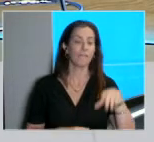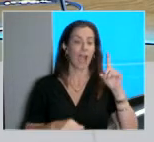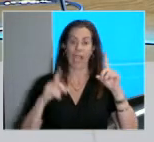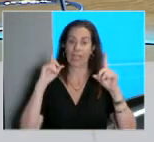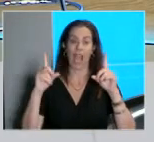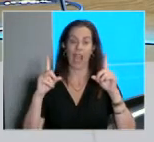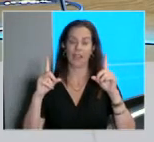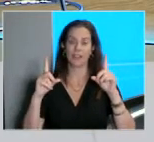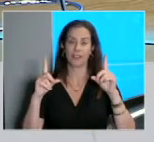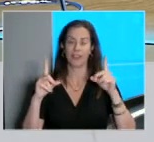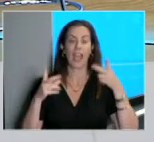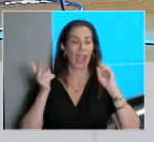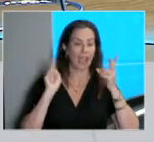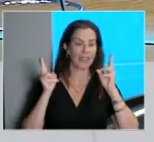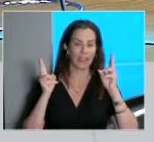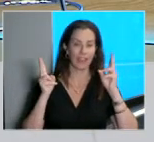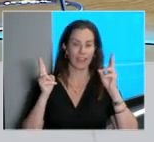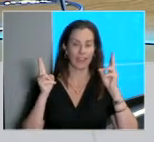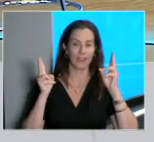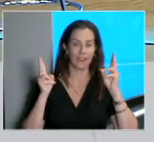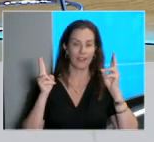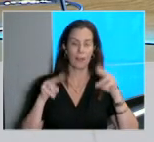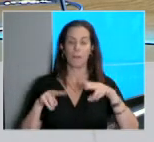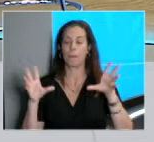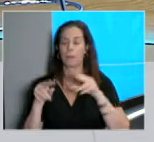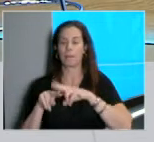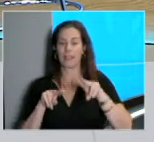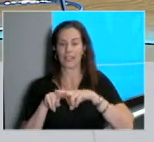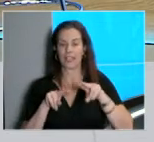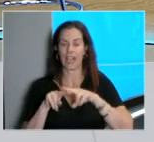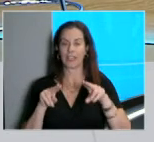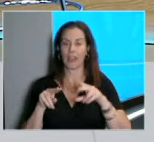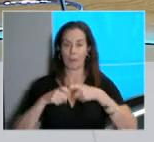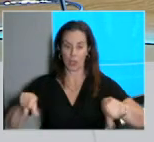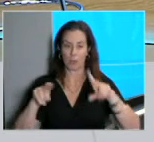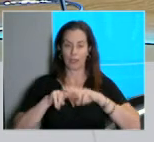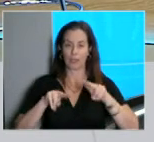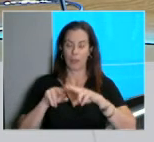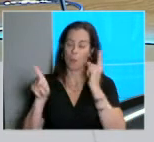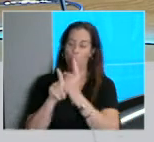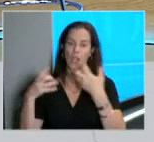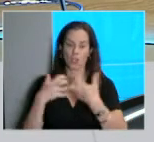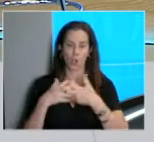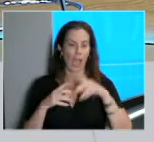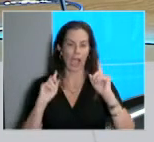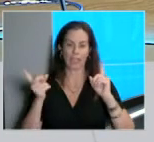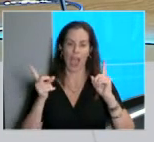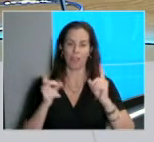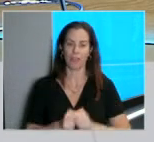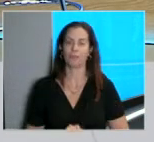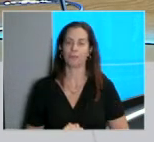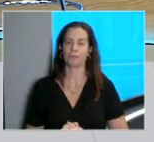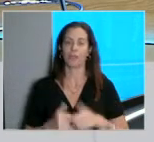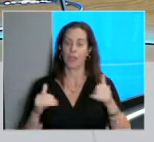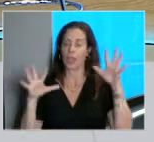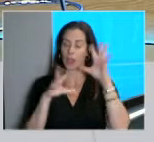ו-1-1 לחדרה בבית בנתניה מול אשדוד. כן, מול אשדוד. אז